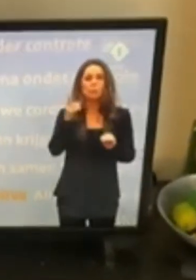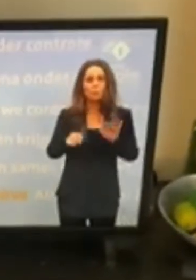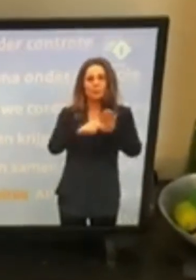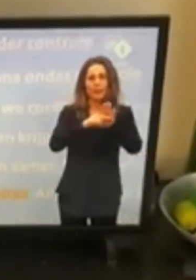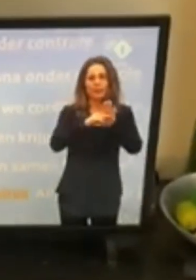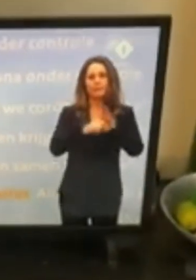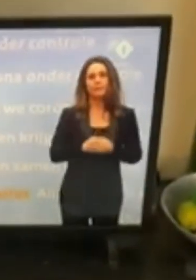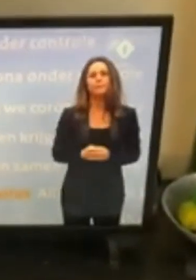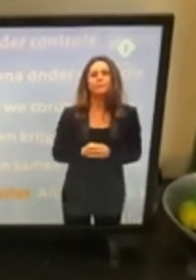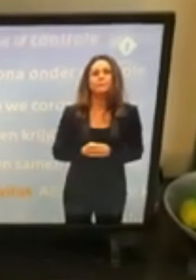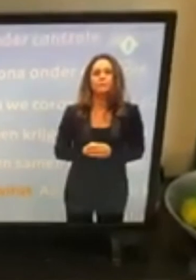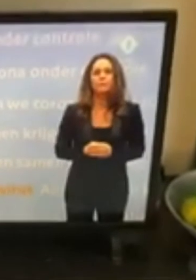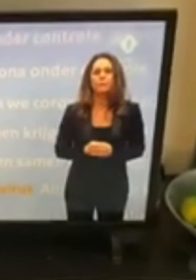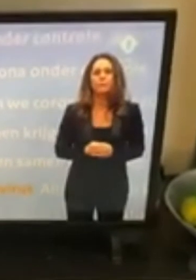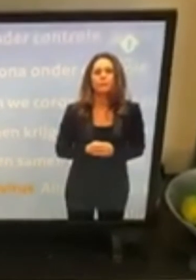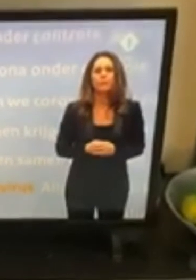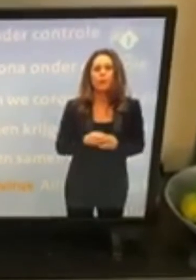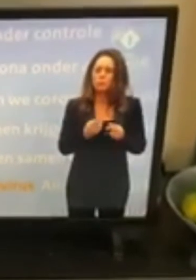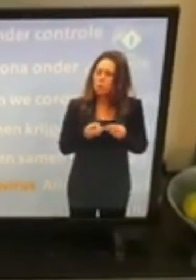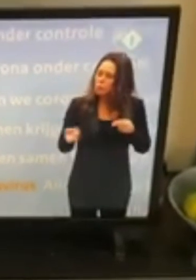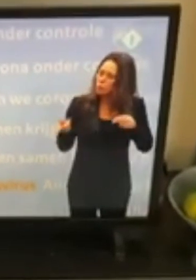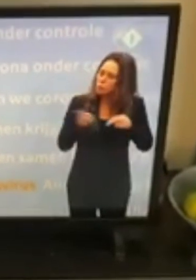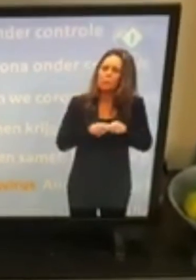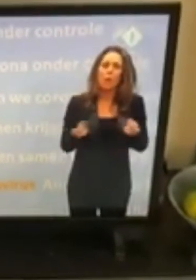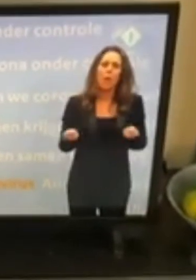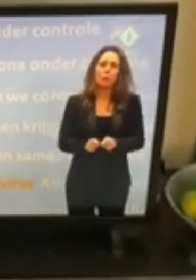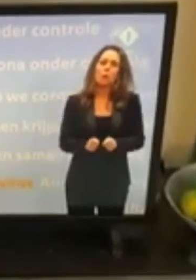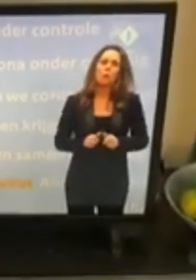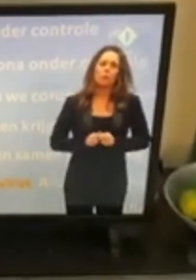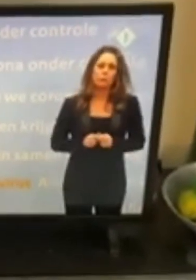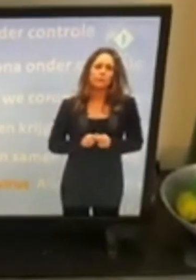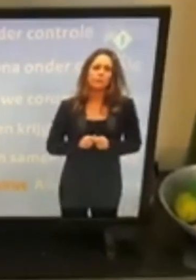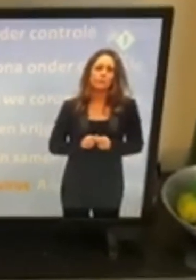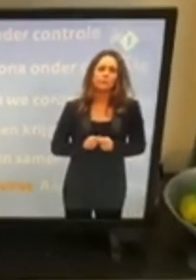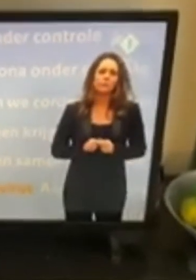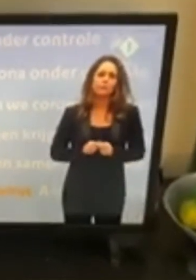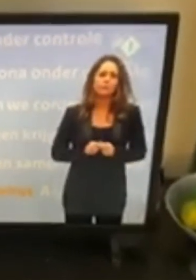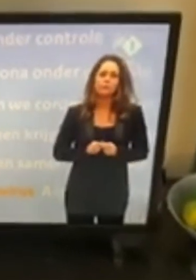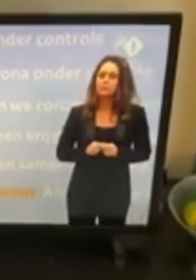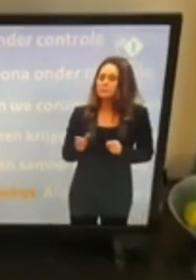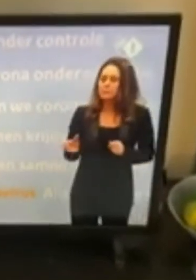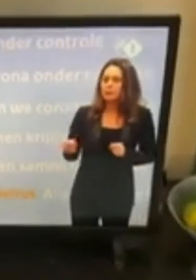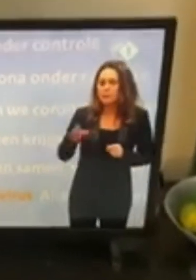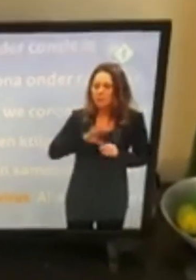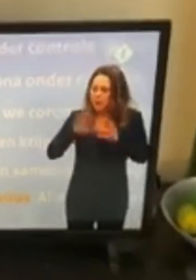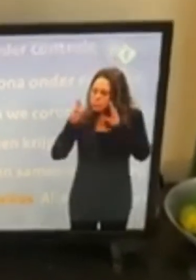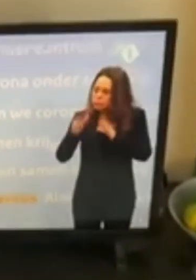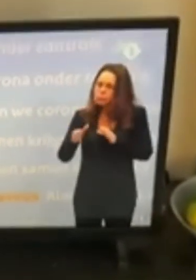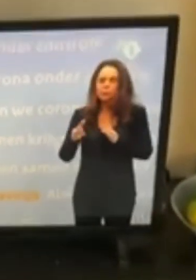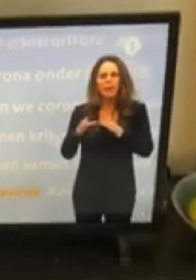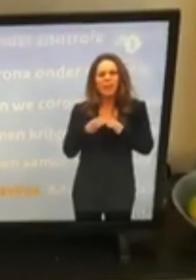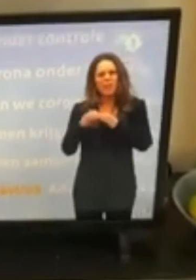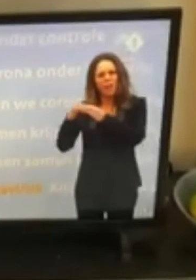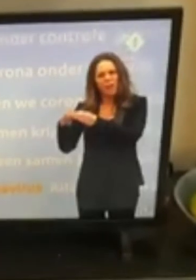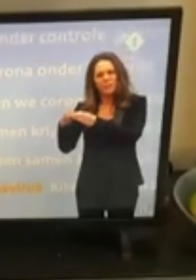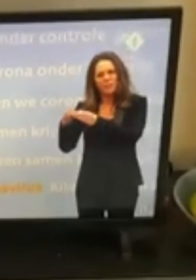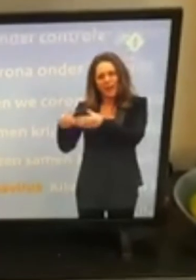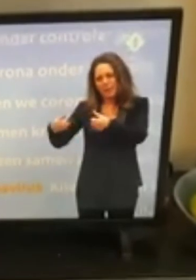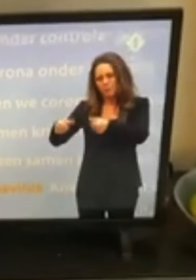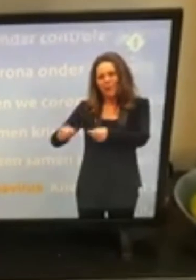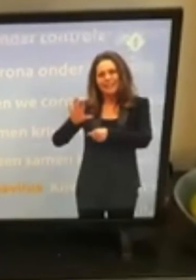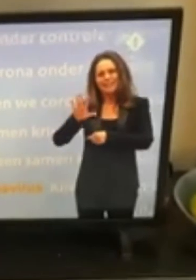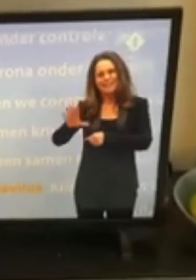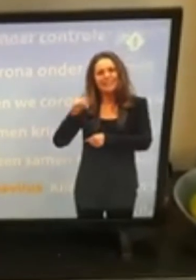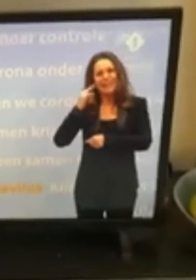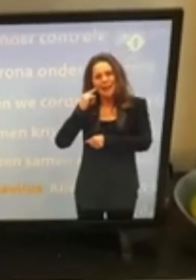zijn. Dus een dubbel slot op de deur. We werken daarnaast aan een quarantaineplicht van 10 dagen voor iedereen die